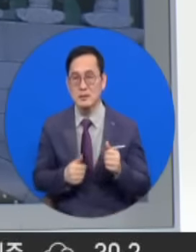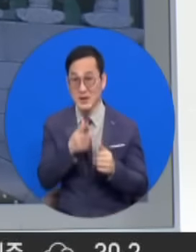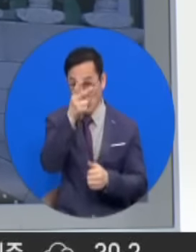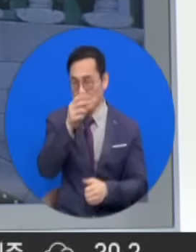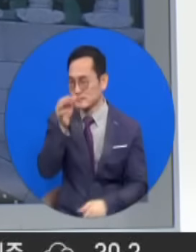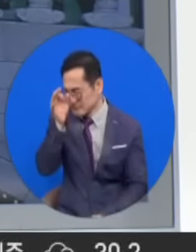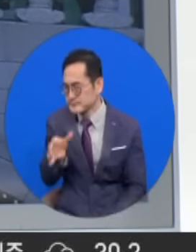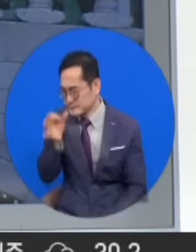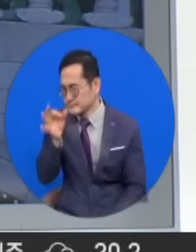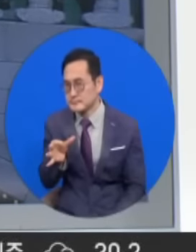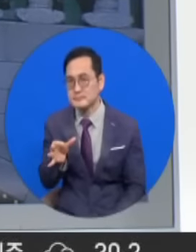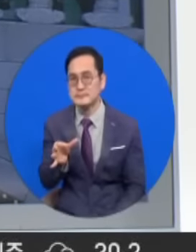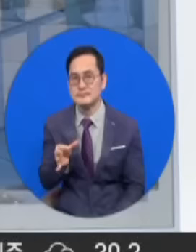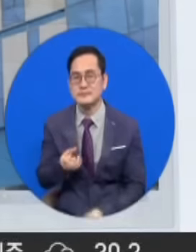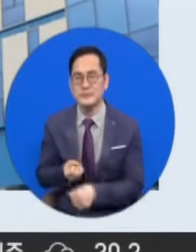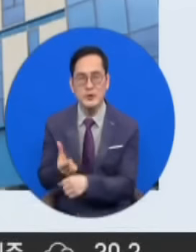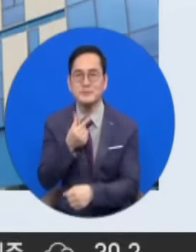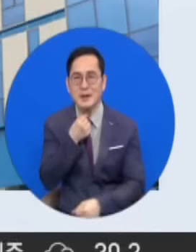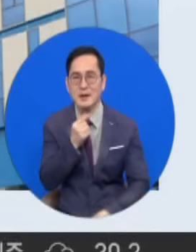사과하겠다라는 입장을 밝혔습니다.